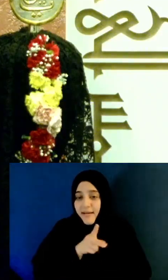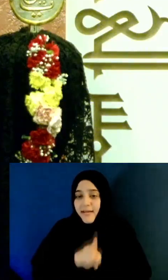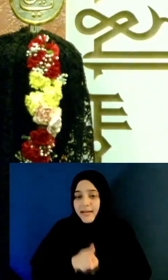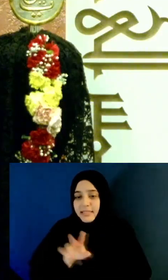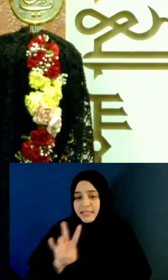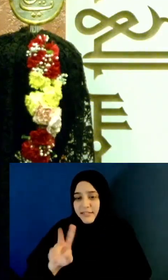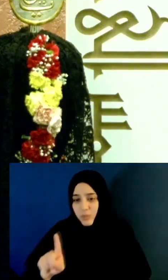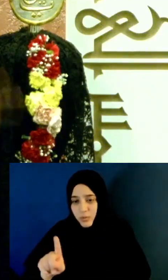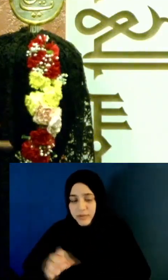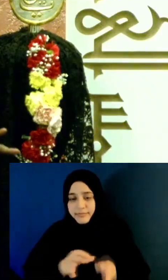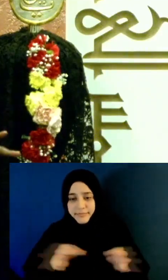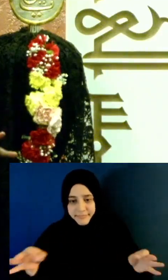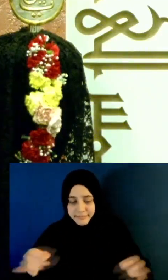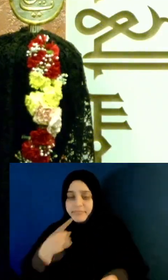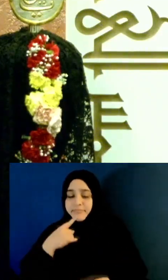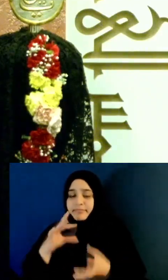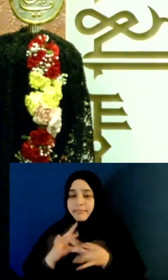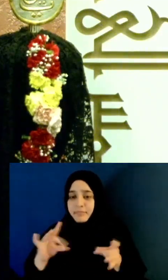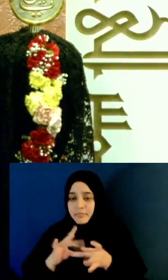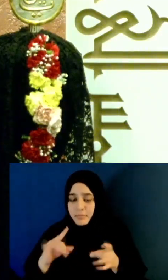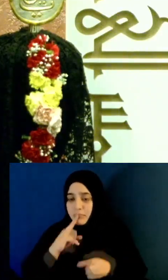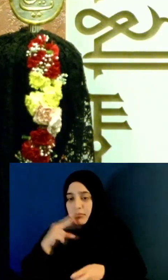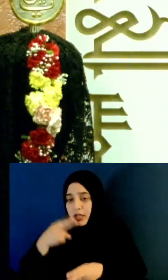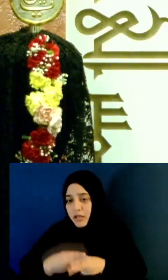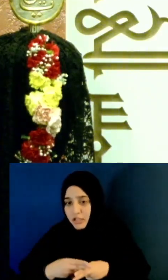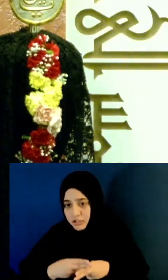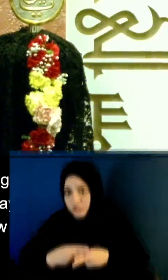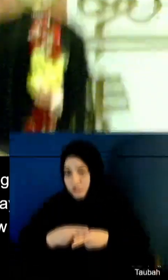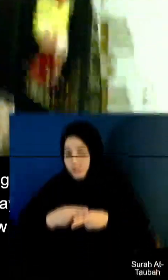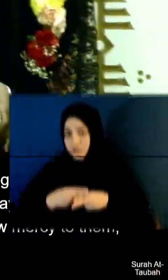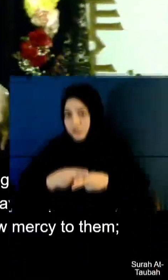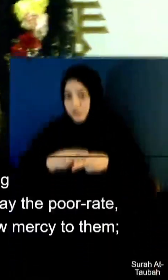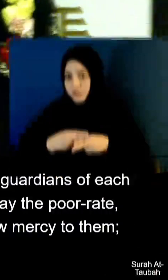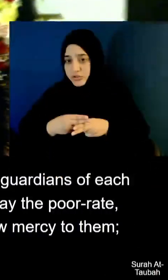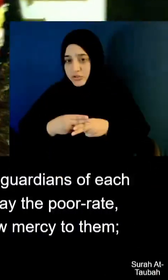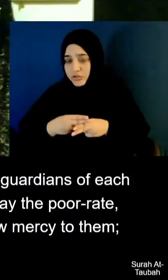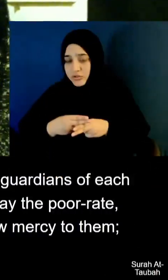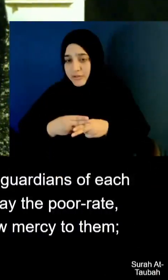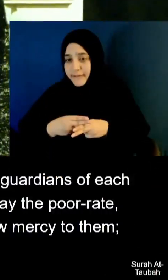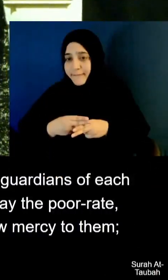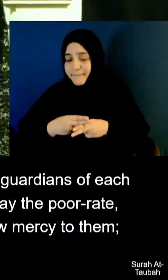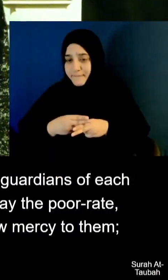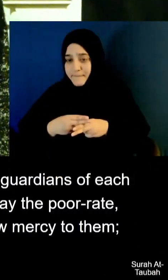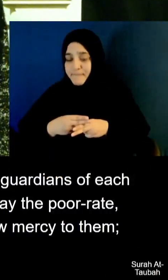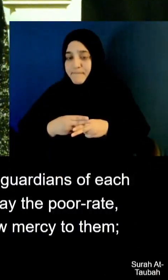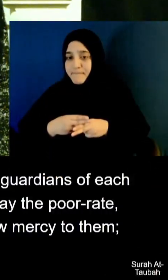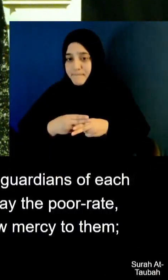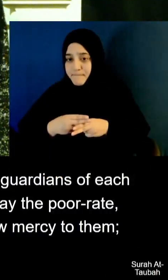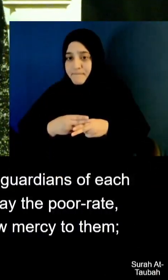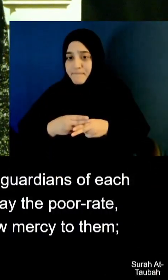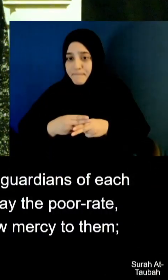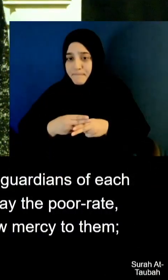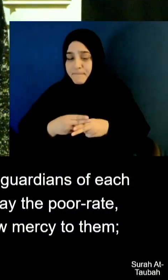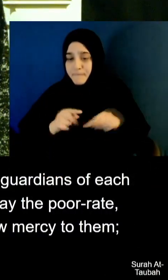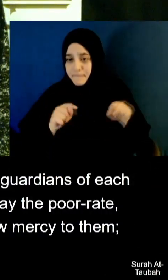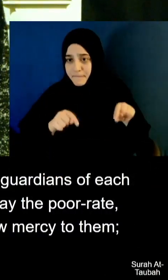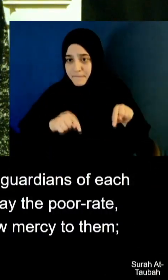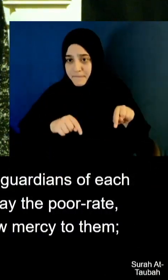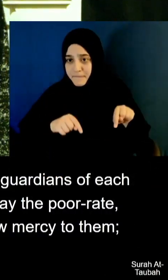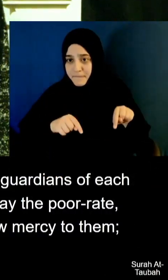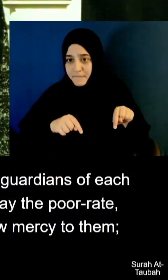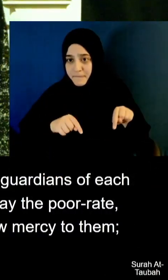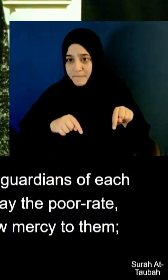والمؤمنات بعضهم أولياء بعض يأمرون بالمعروف وينهون عن المنكر. I mentioned last